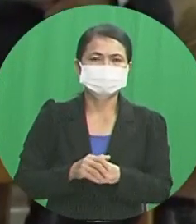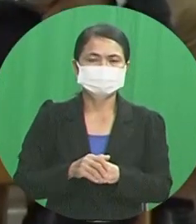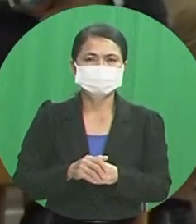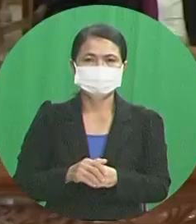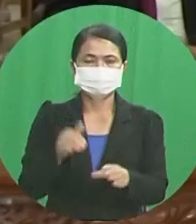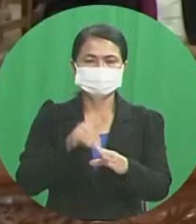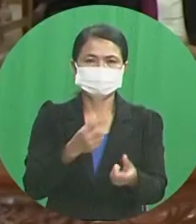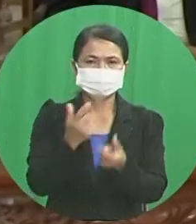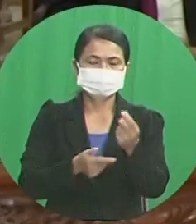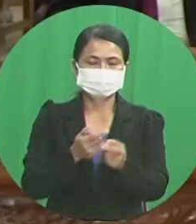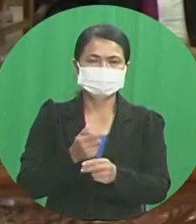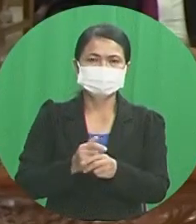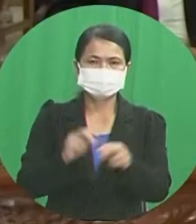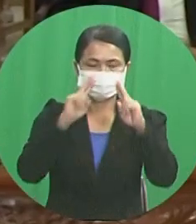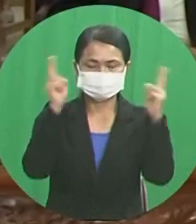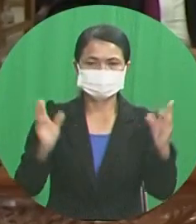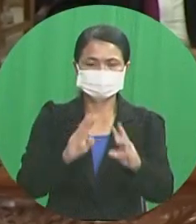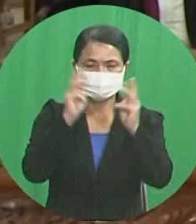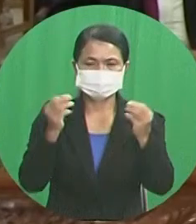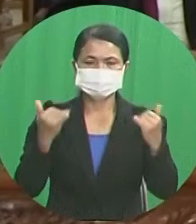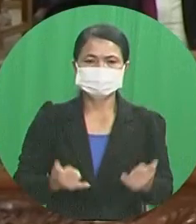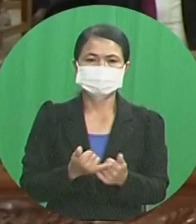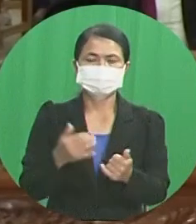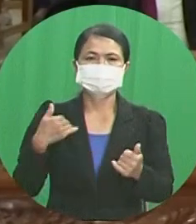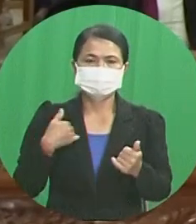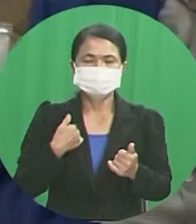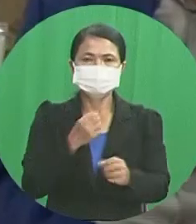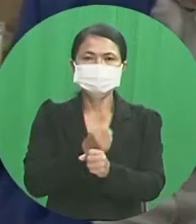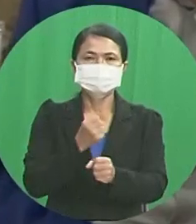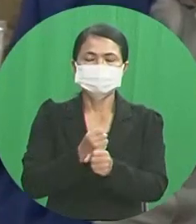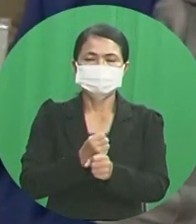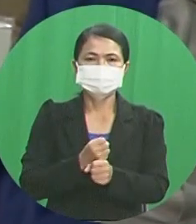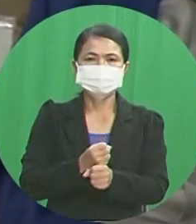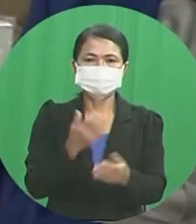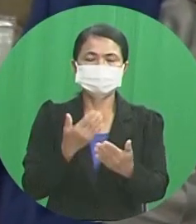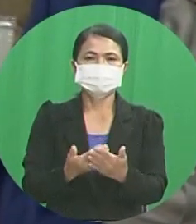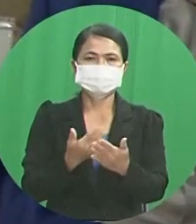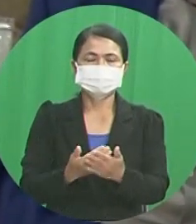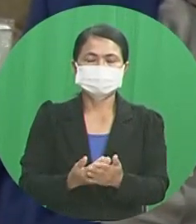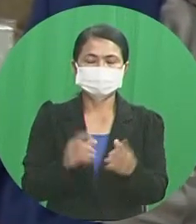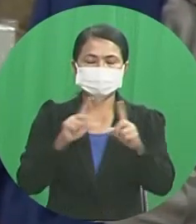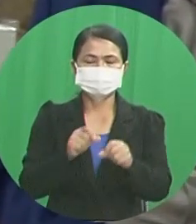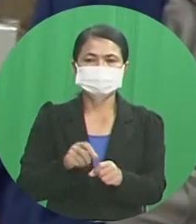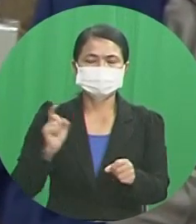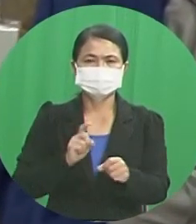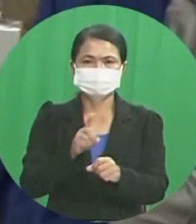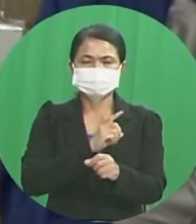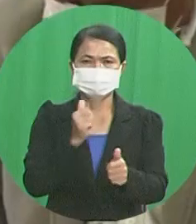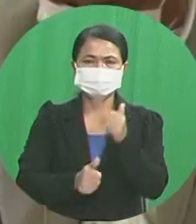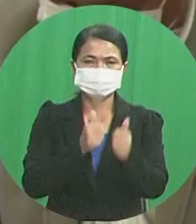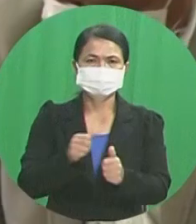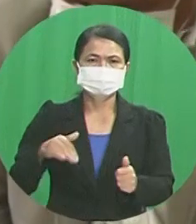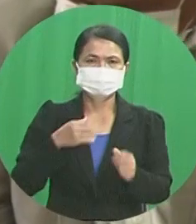នៅក្នុងដំណើរការនៃអង្គសិក្ខាសាលានេះមានការធ្វើបទឧទ្ទិសនាមពីឯកឧត្តមផៃស៊ីផានរដ្ឋមន្ត្រី